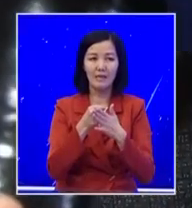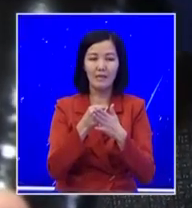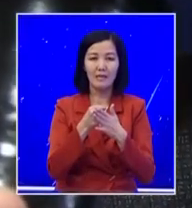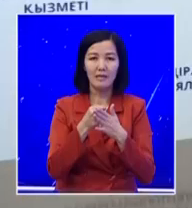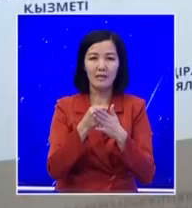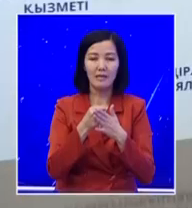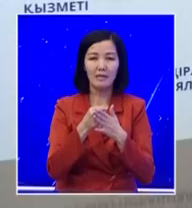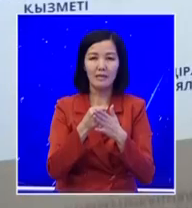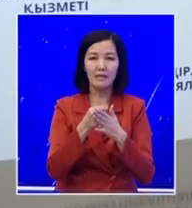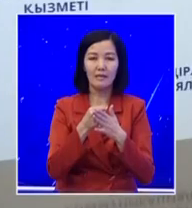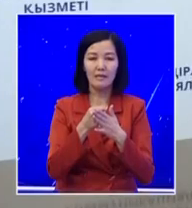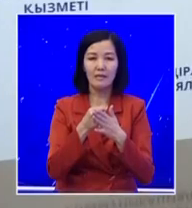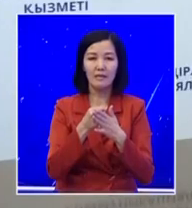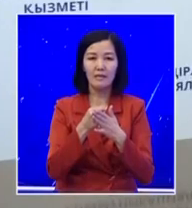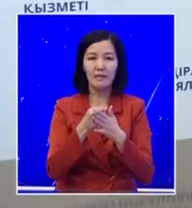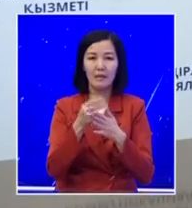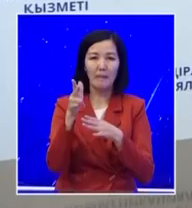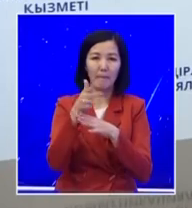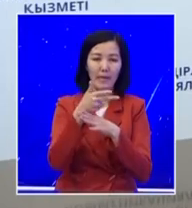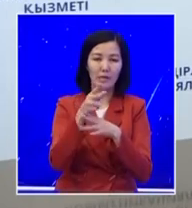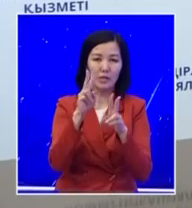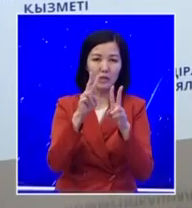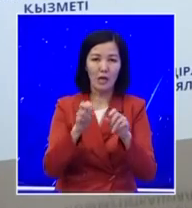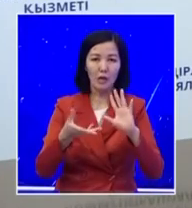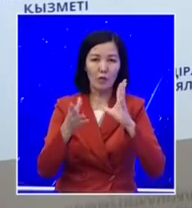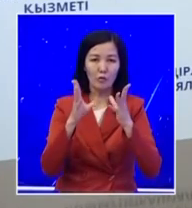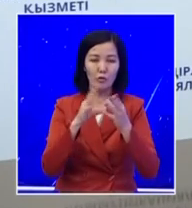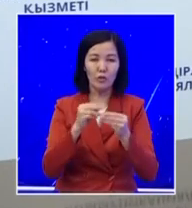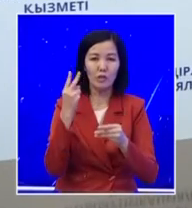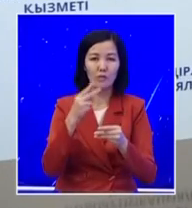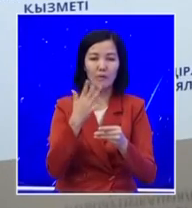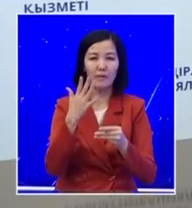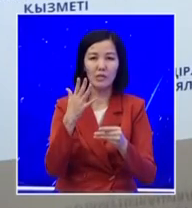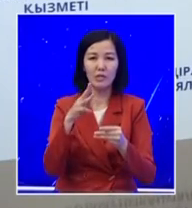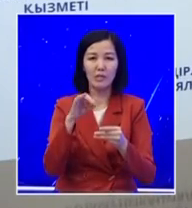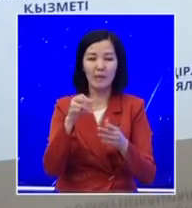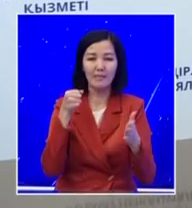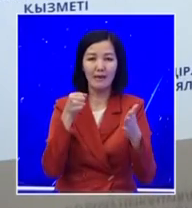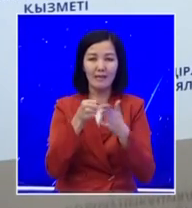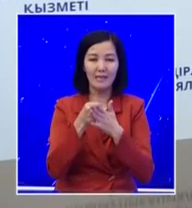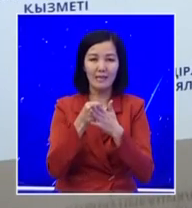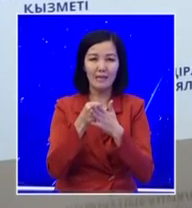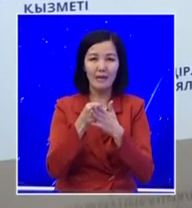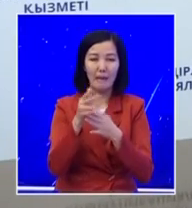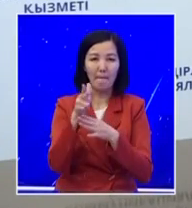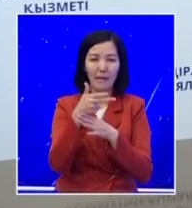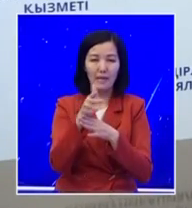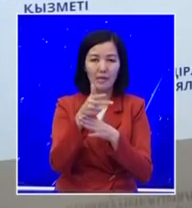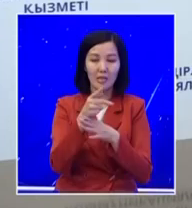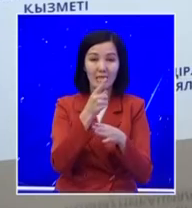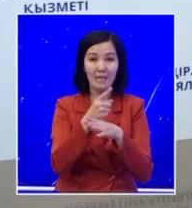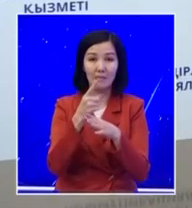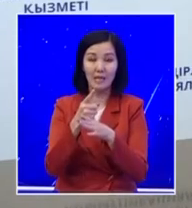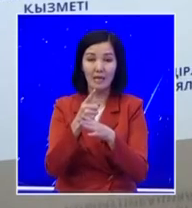бейне жазбаларға талдау жүргізіледі. Сол 25 тамызға дейін мектеп бітіруші түлек сол бейне жазбада тыйым